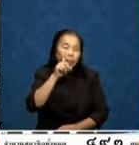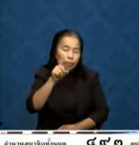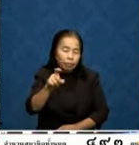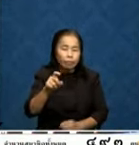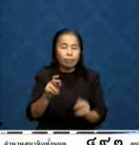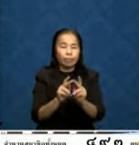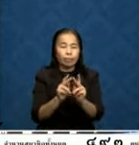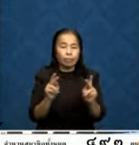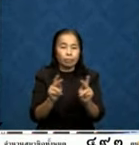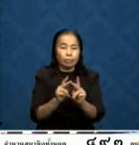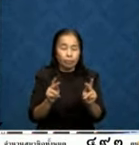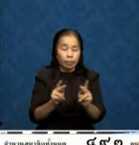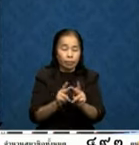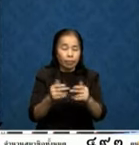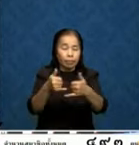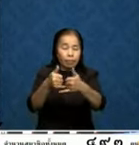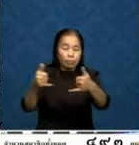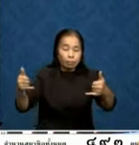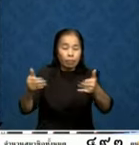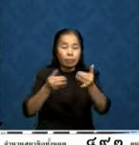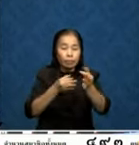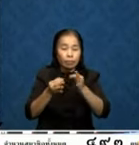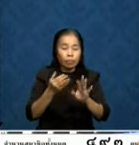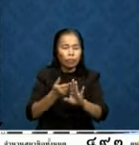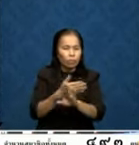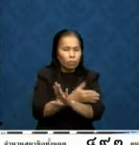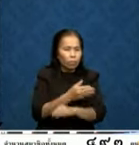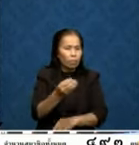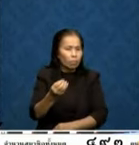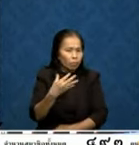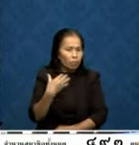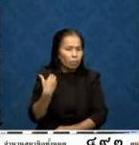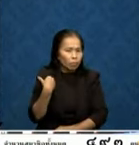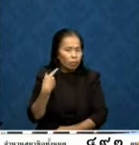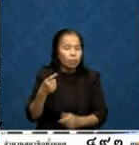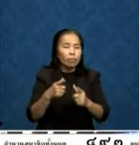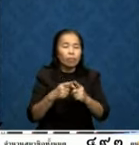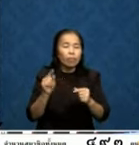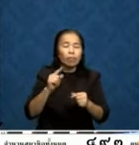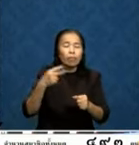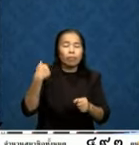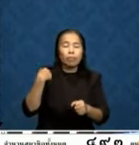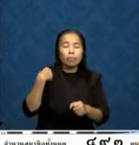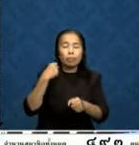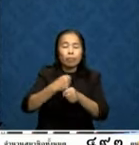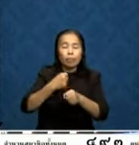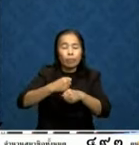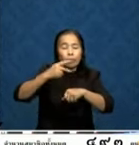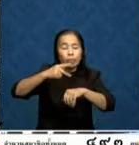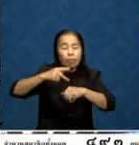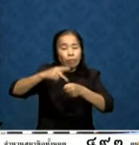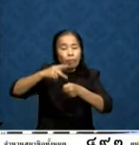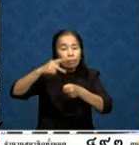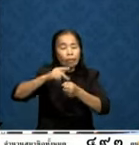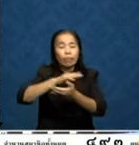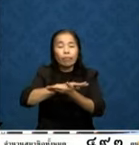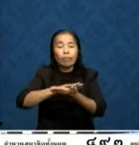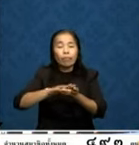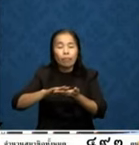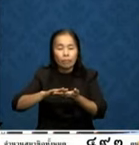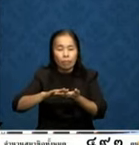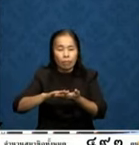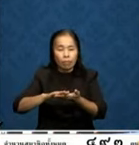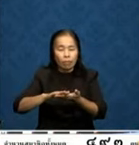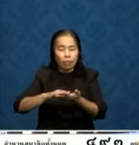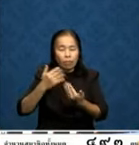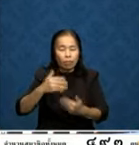คณะกรรมการที่มาชี้แจงต่อเนื่องที่ท่านพูดเลยครับคือเรื่องพลังงานสะอาดนะครับจริงๆเป็นโลกของอนาคตจ